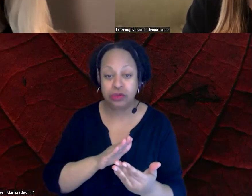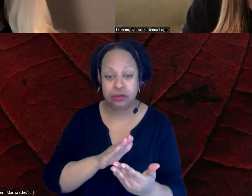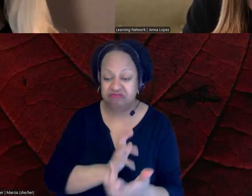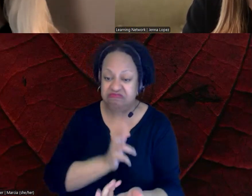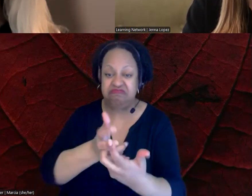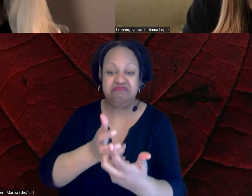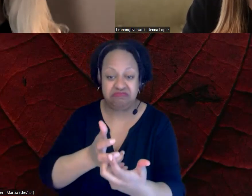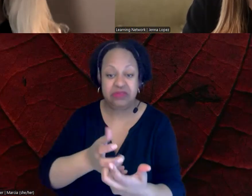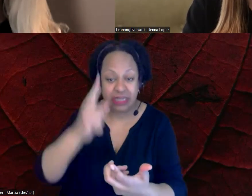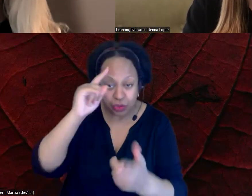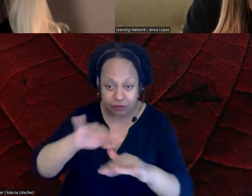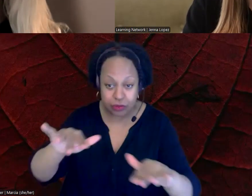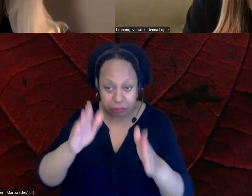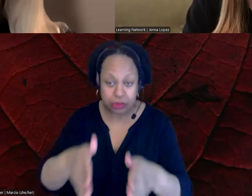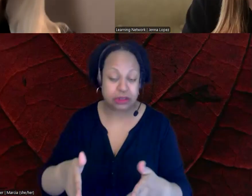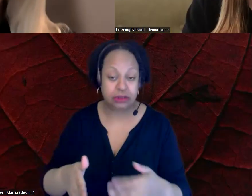des choses. Néanmoins,